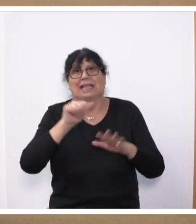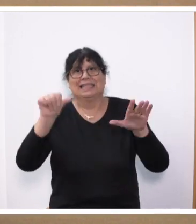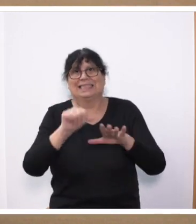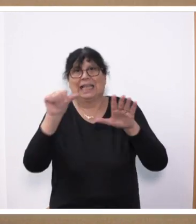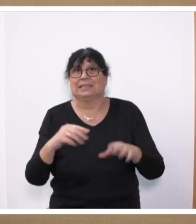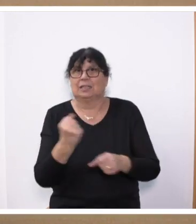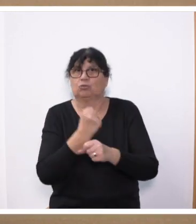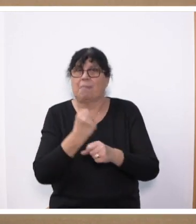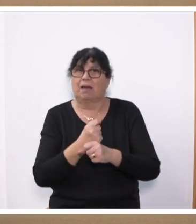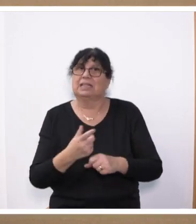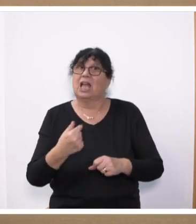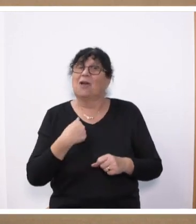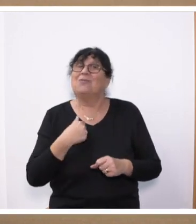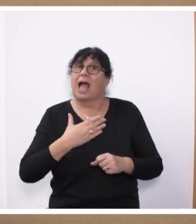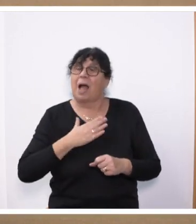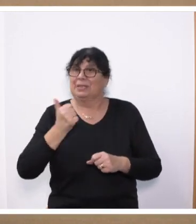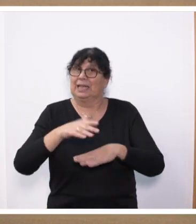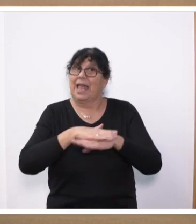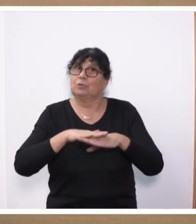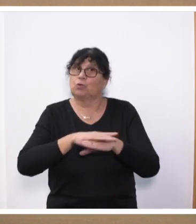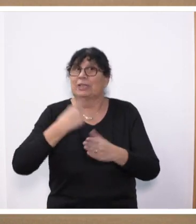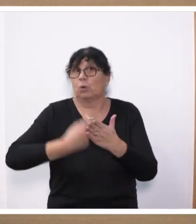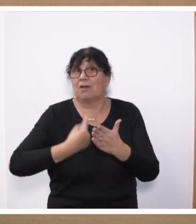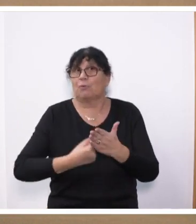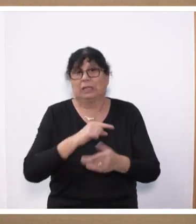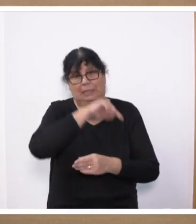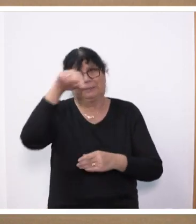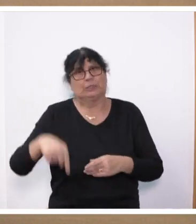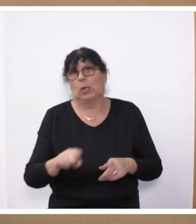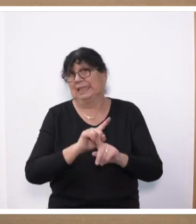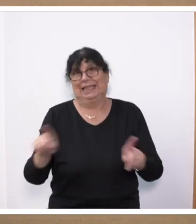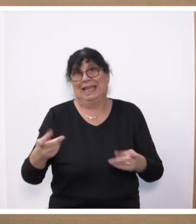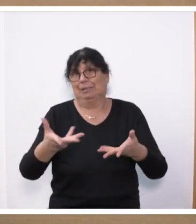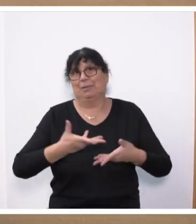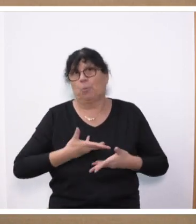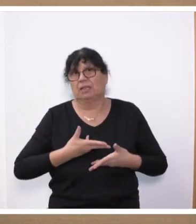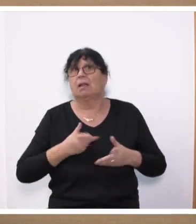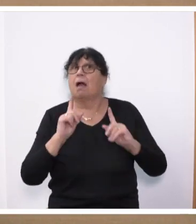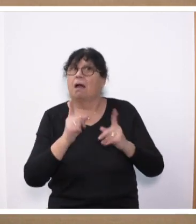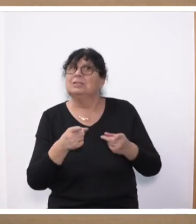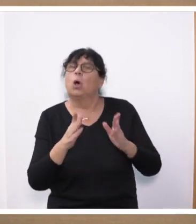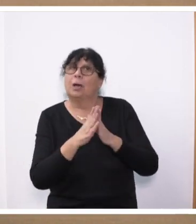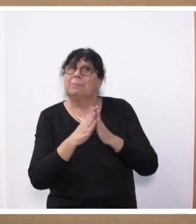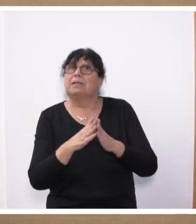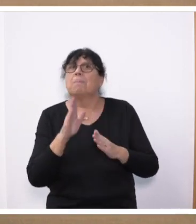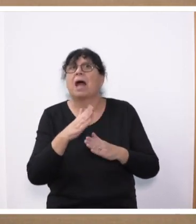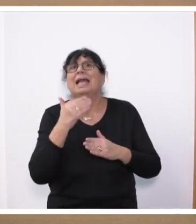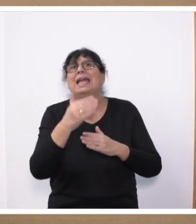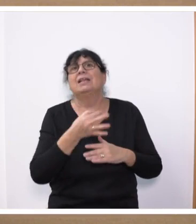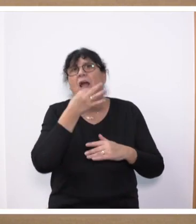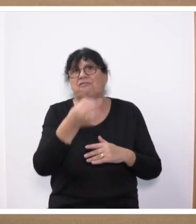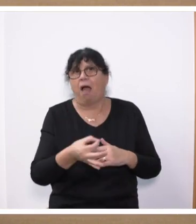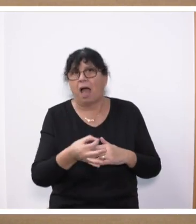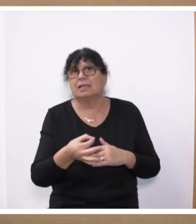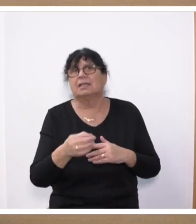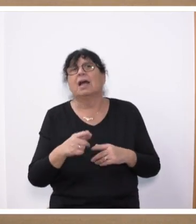an dieser Stelle eine Entschuldigung gefordert. Und diese Entschuldigung steht bis heute noch aus. Und da sollten Sie sich lieber mal hinterfragen, bevor Sie hier